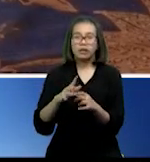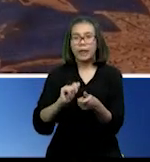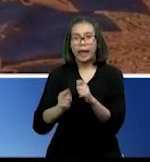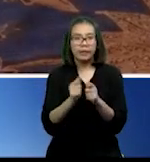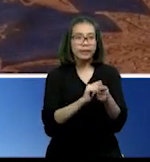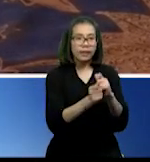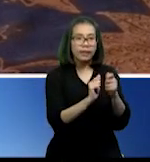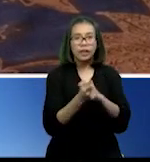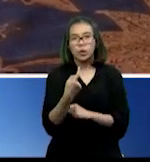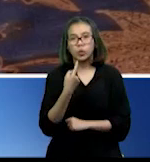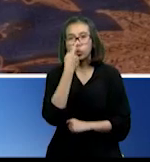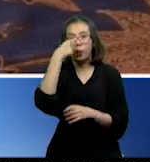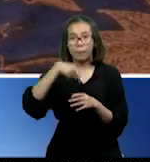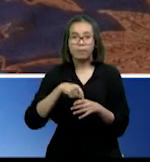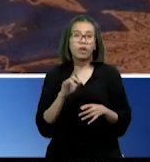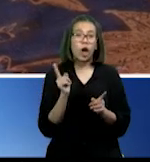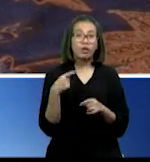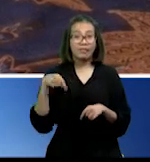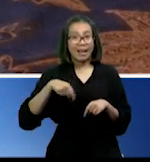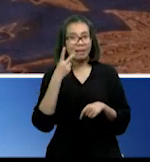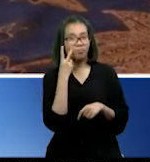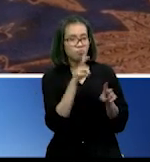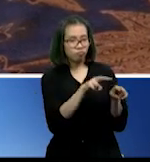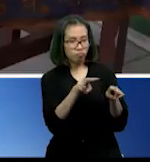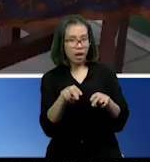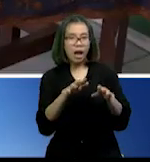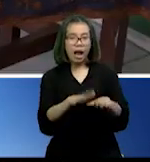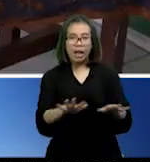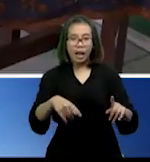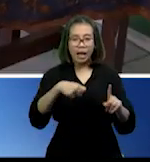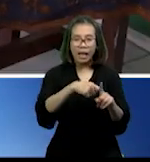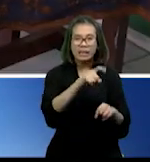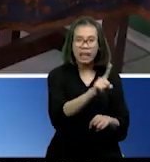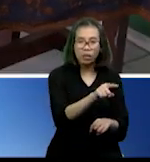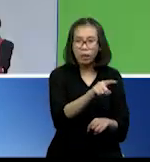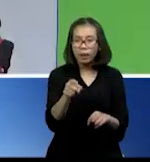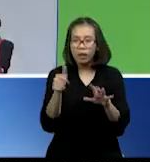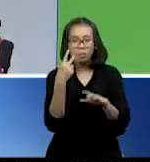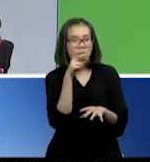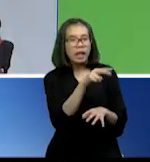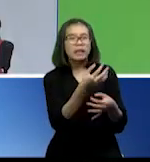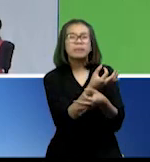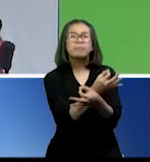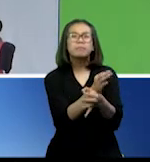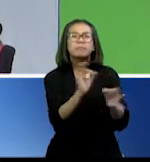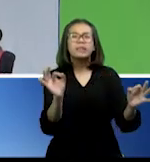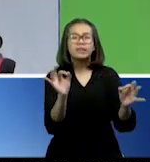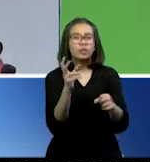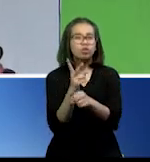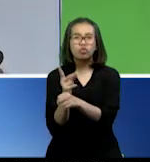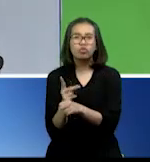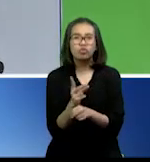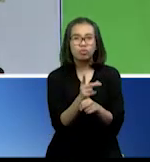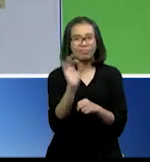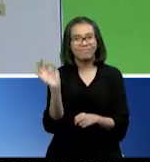pantauan kami saat ini memang untuk kelas 1 hingga kelas 6 saat ini kondisi ruangan kelasnya sepi hanya ada guru-guru saja yang hadir di kelas-kelas